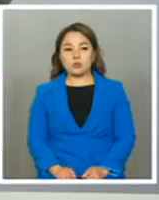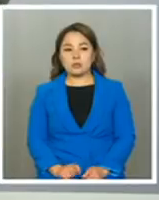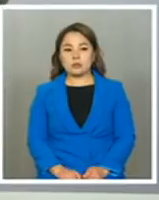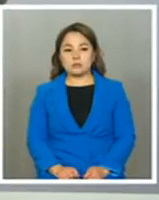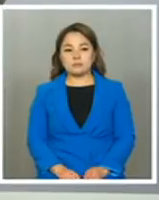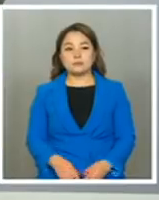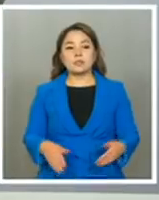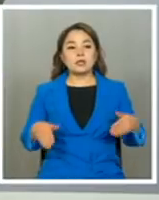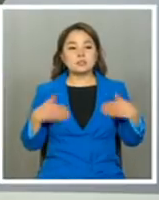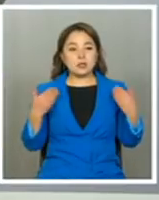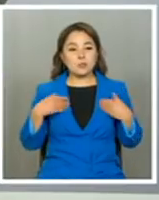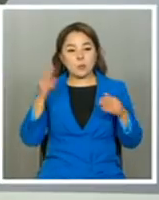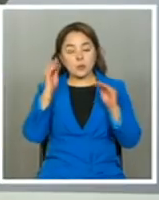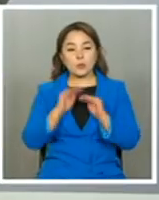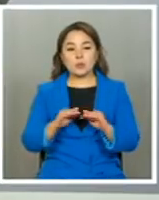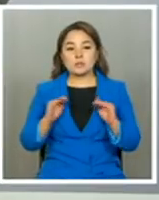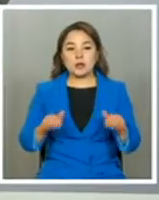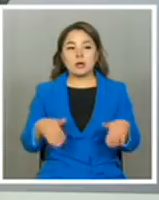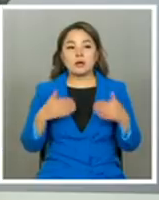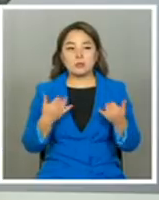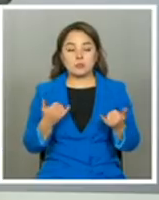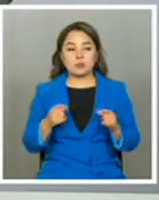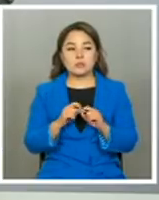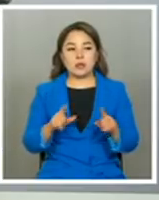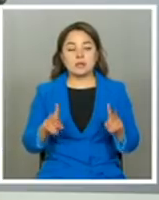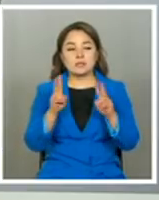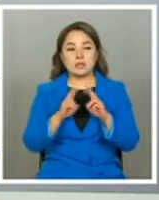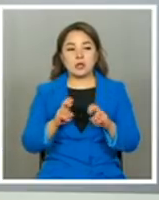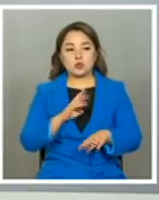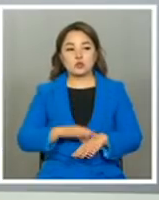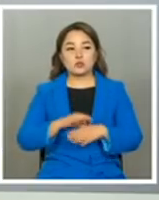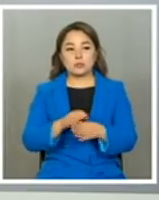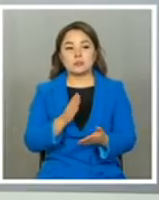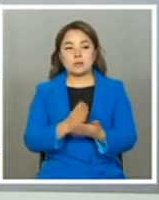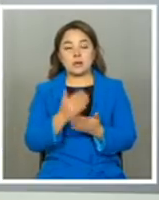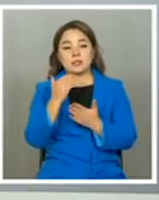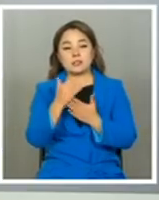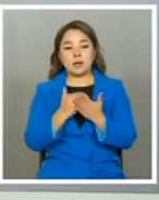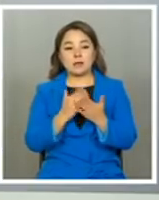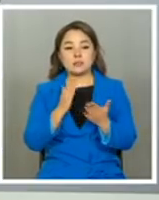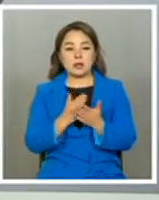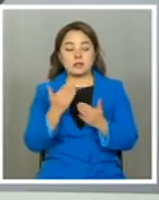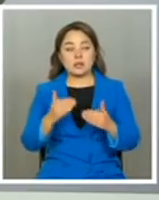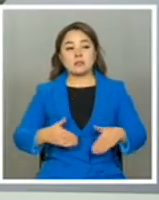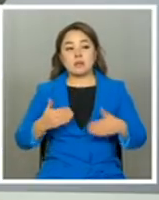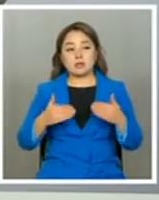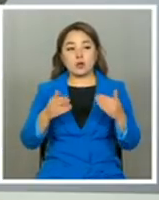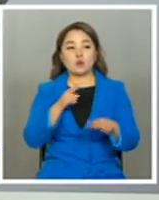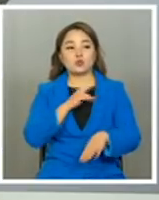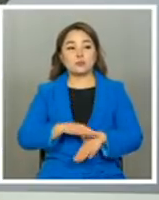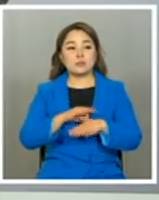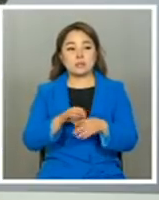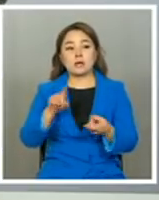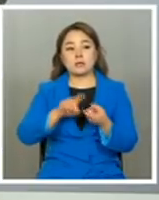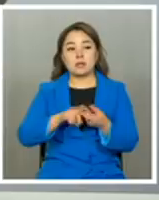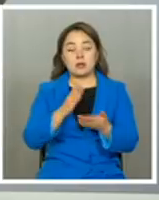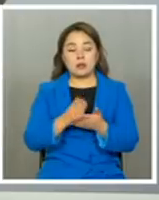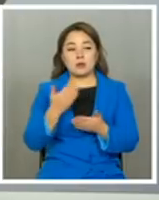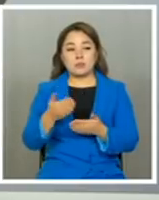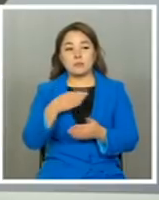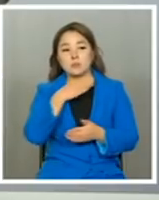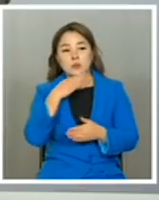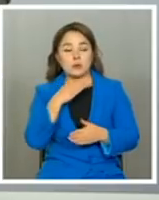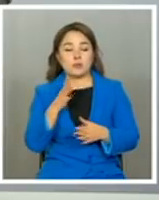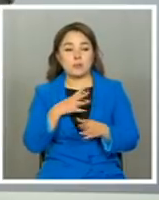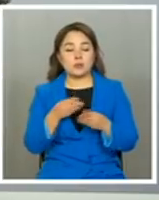Сәлеметсіздер ме оқушылар, бүгінгі сабақ зертханалық жұмыс. Статикалық және динамикалық жұмыс кезіндегі бұлшық еттің